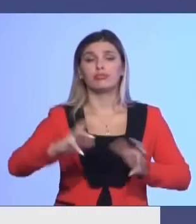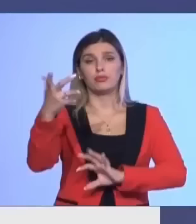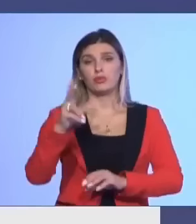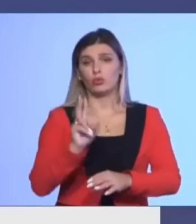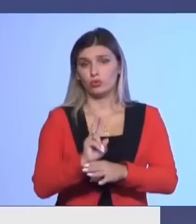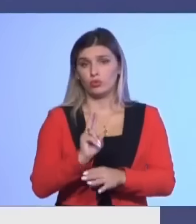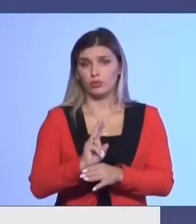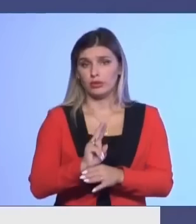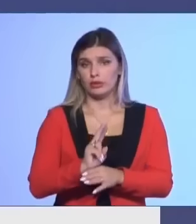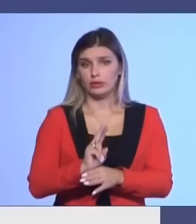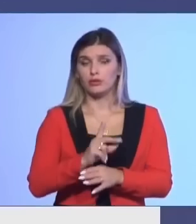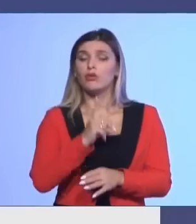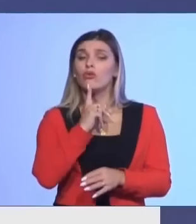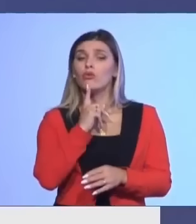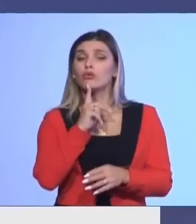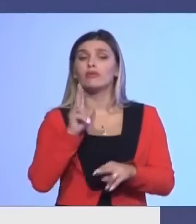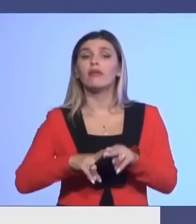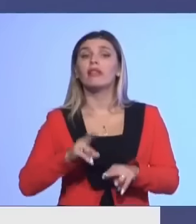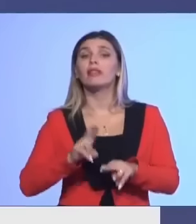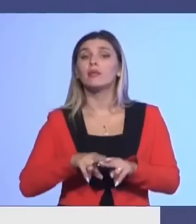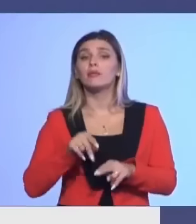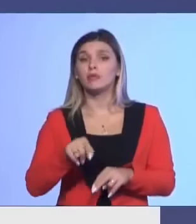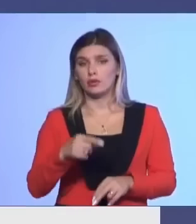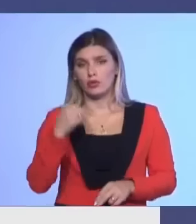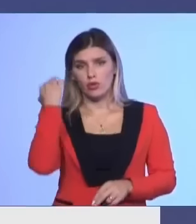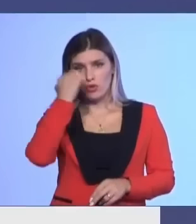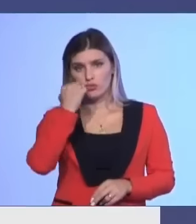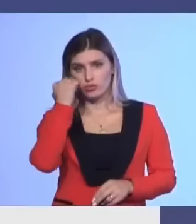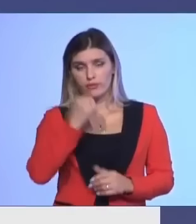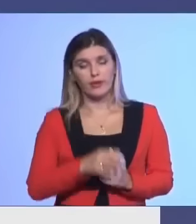ta kuptojnë qartë ata që marrin vendime në